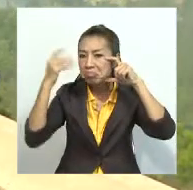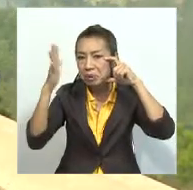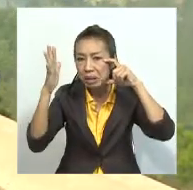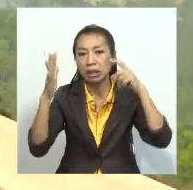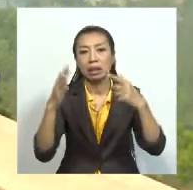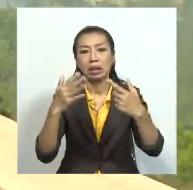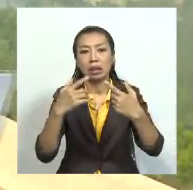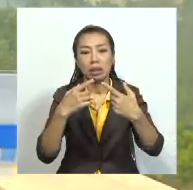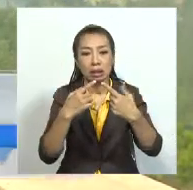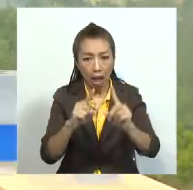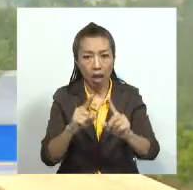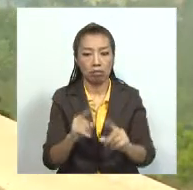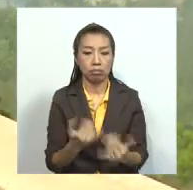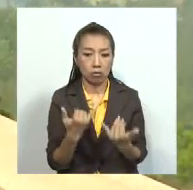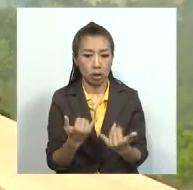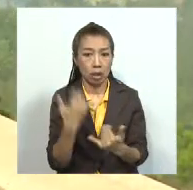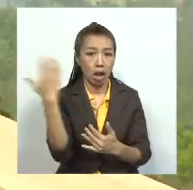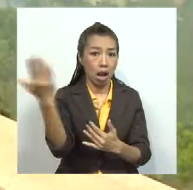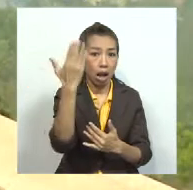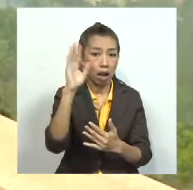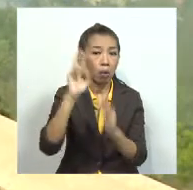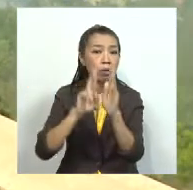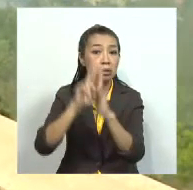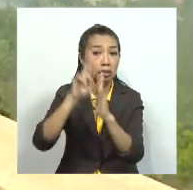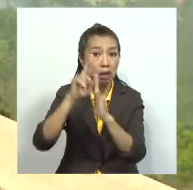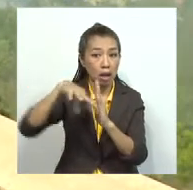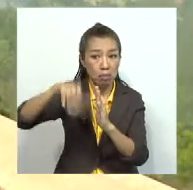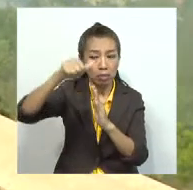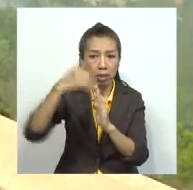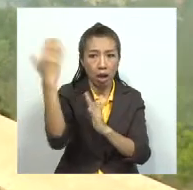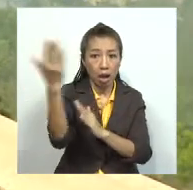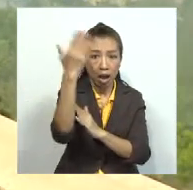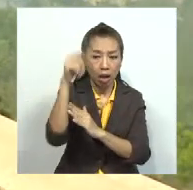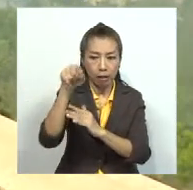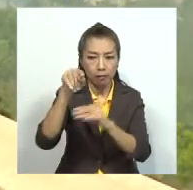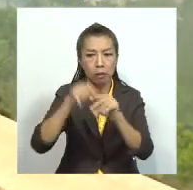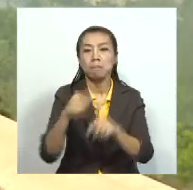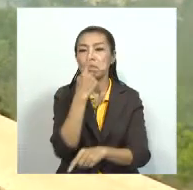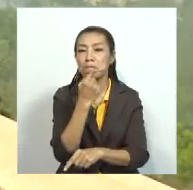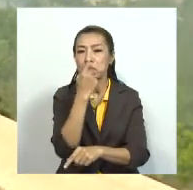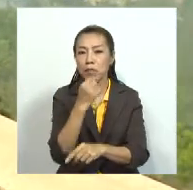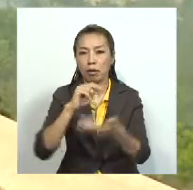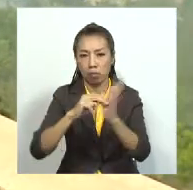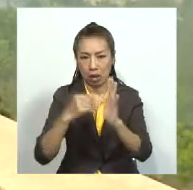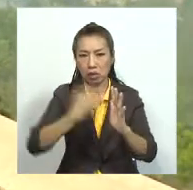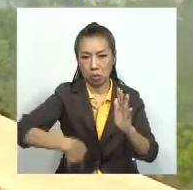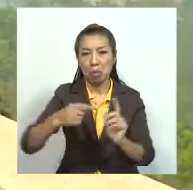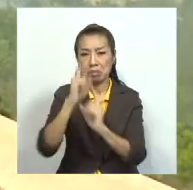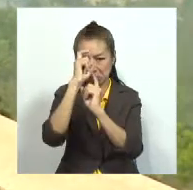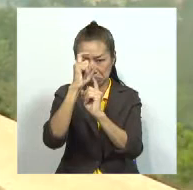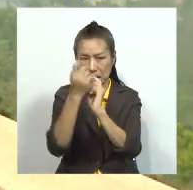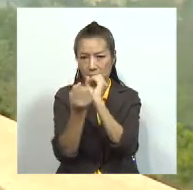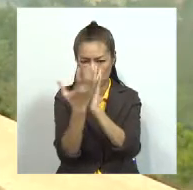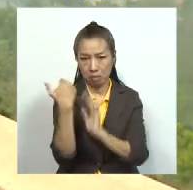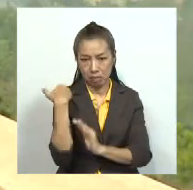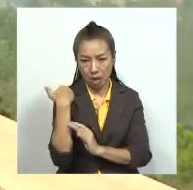ต่ต้องบอกเลยนะคะว่าตอนนี้คุณภาพอากาศของในเมืองเชียงรายเองยังอยู่ในโซนสีแดงที่เป็นอันตรายนะคะก็ยังจะ